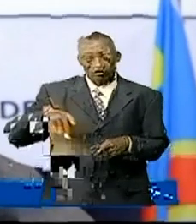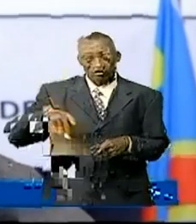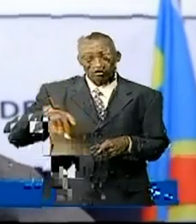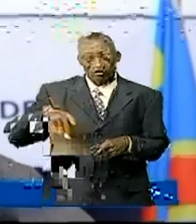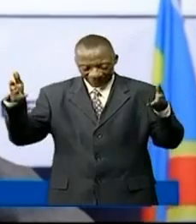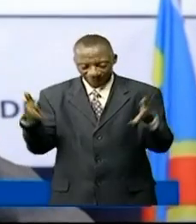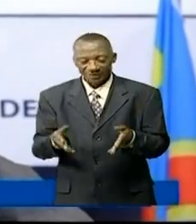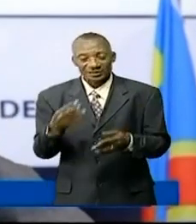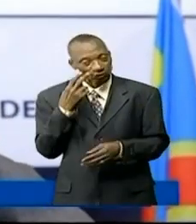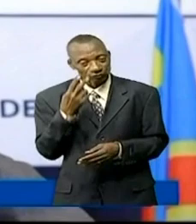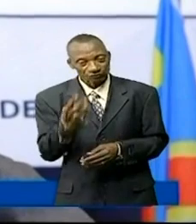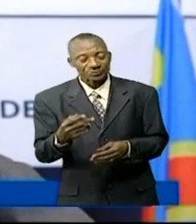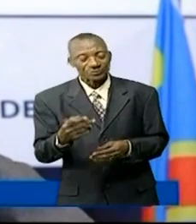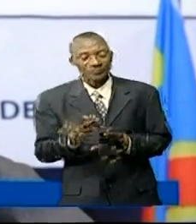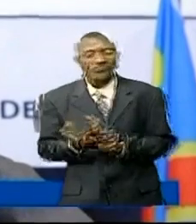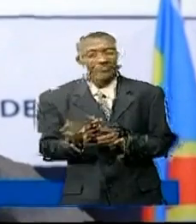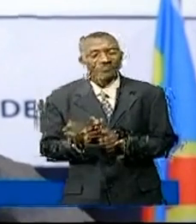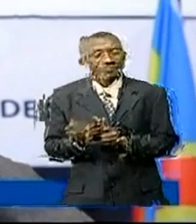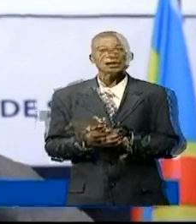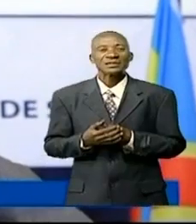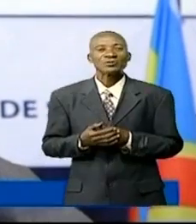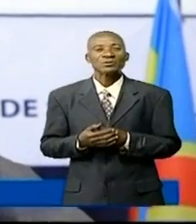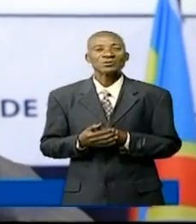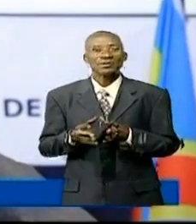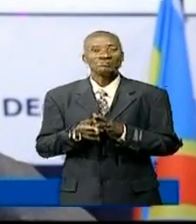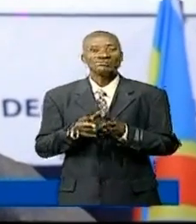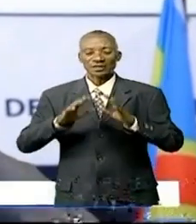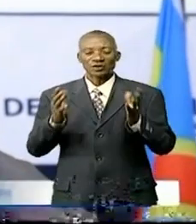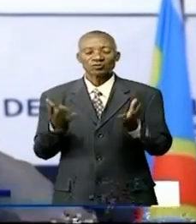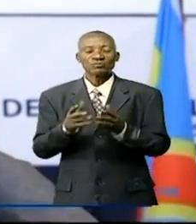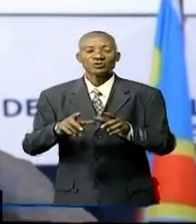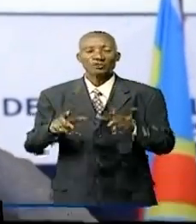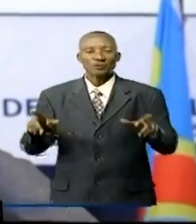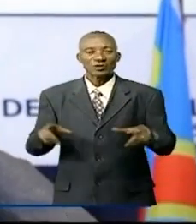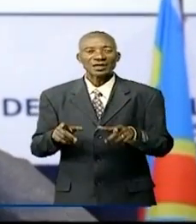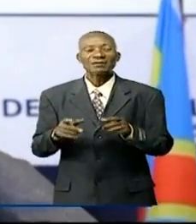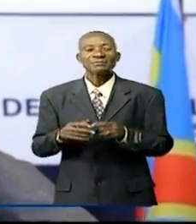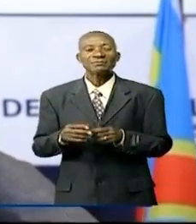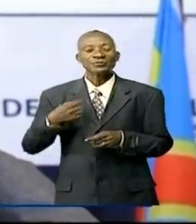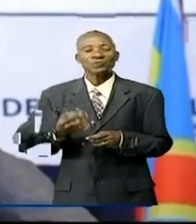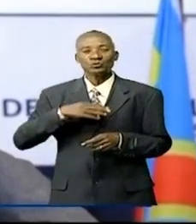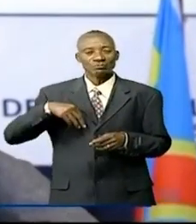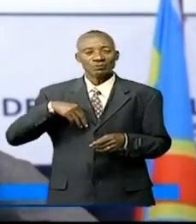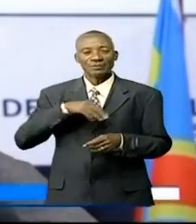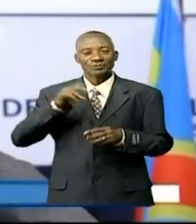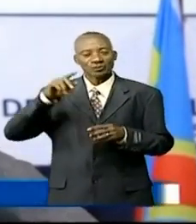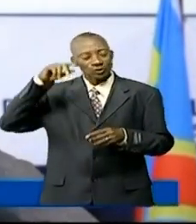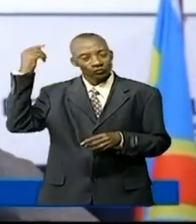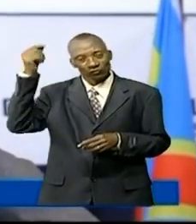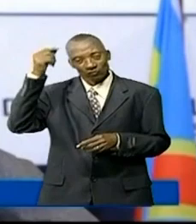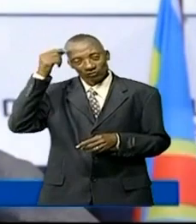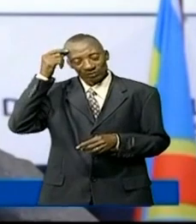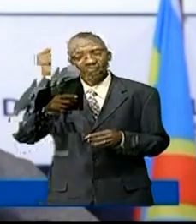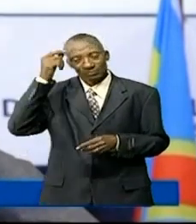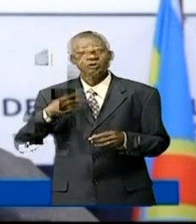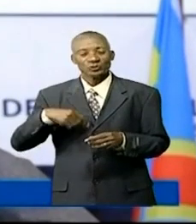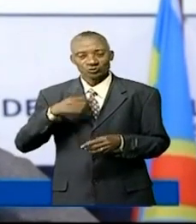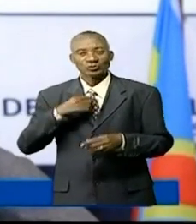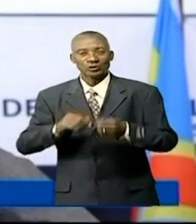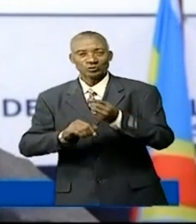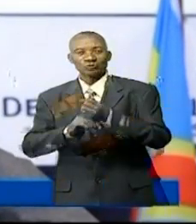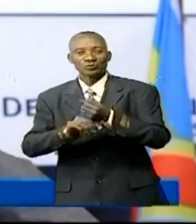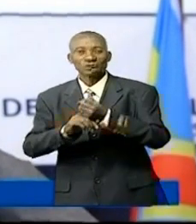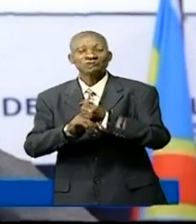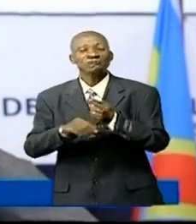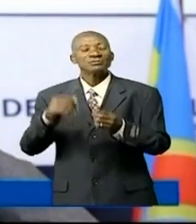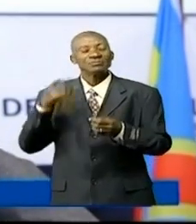Côté entreprise, côté communauté locale, nous du côté gouvernement, nous avons fait appel à notre président. C'est le moment de